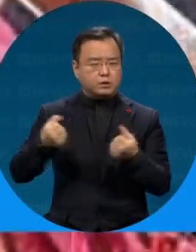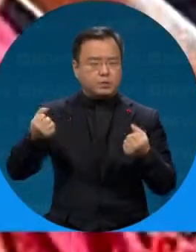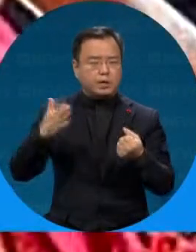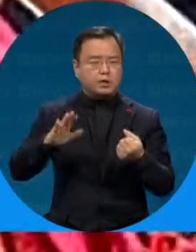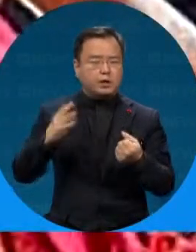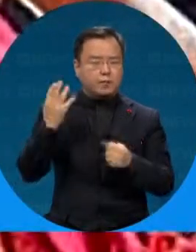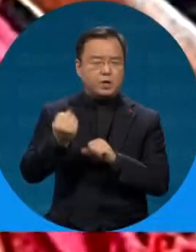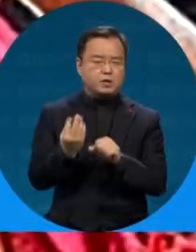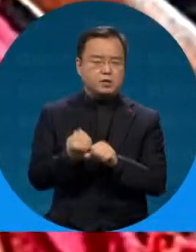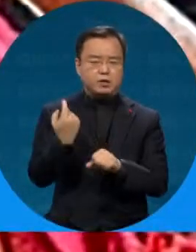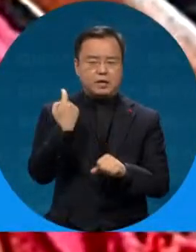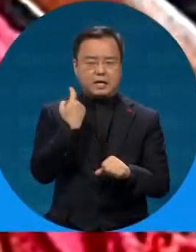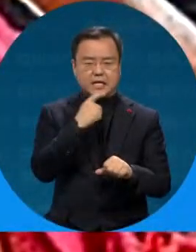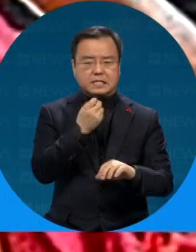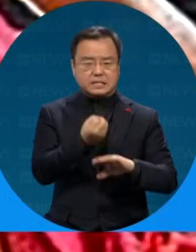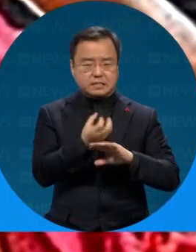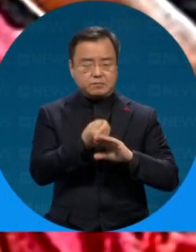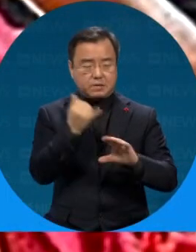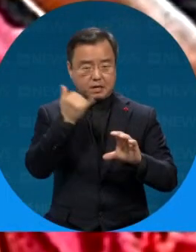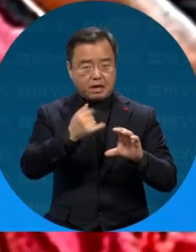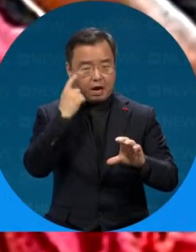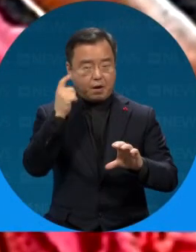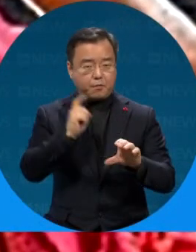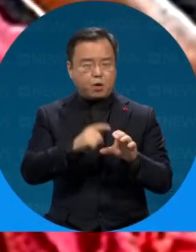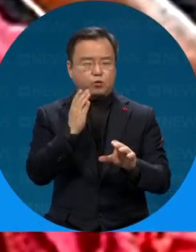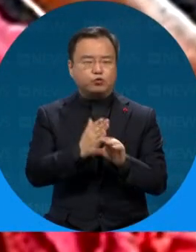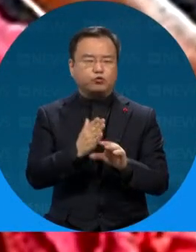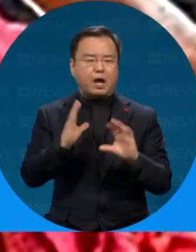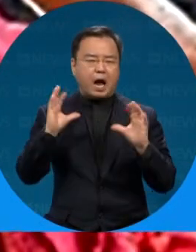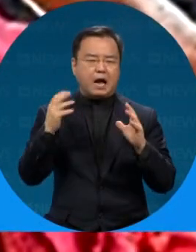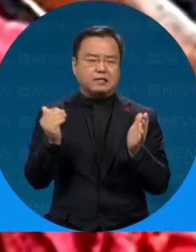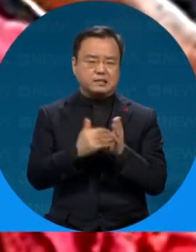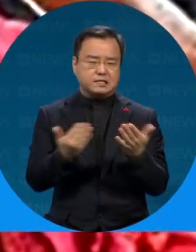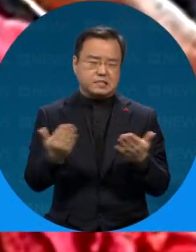발견되면서 세금업자들이 어린이에게까지 노동을 강요한 것으로 알려졌습니다.